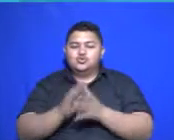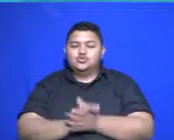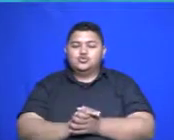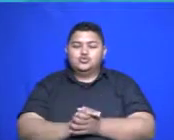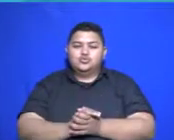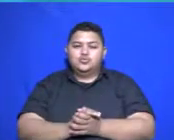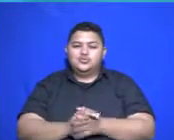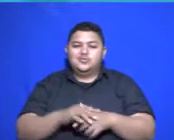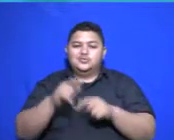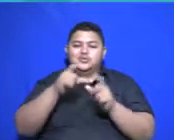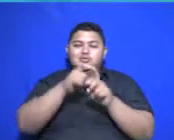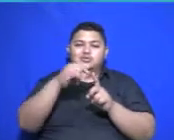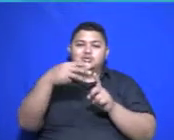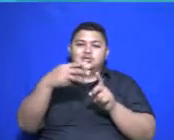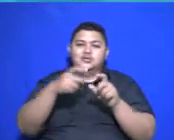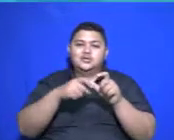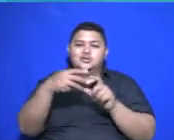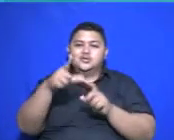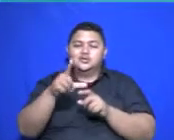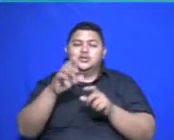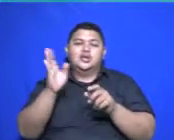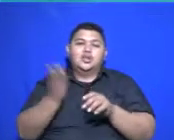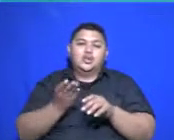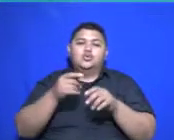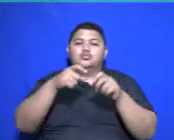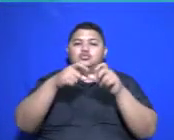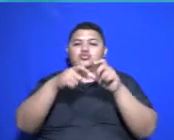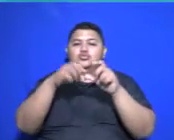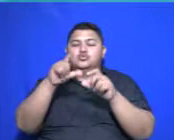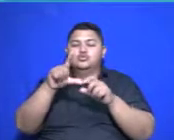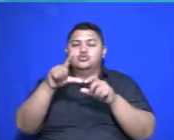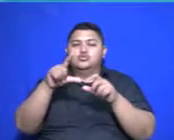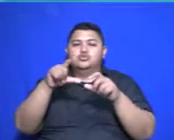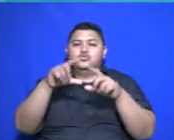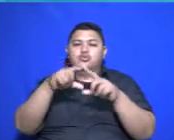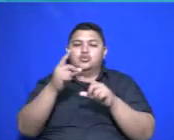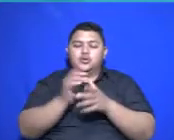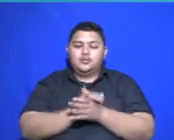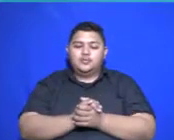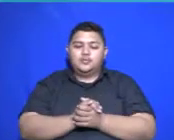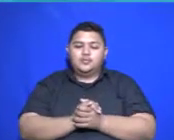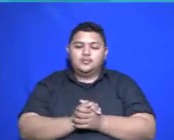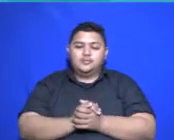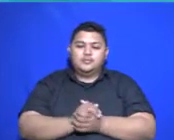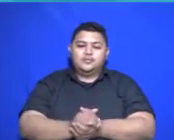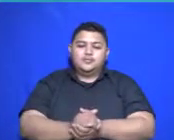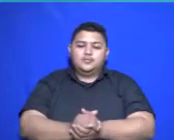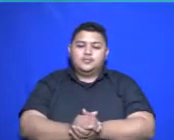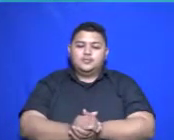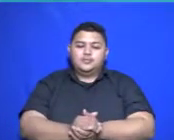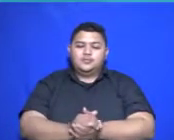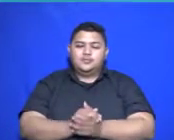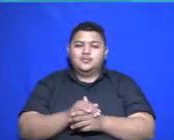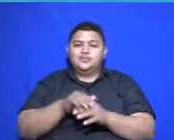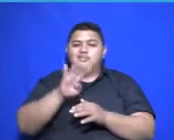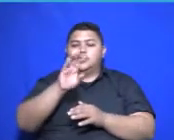Kalau di diesel atau di solar itu cita numbernya itu kalau yang posit